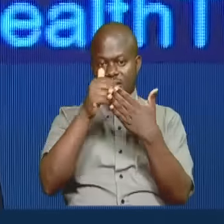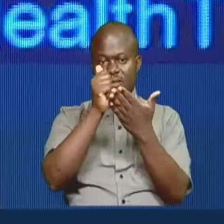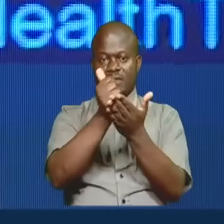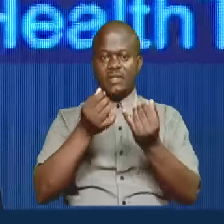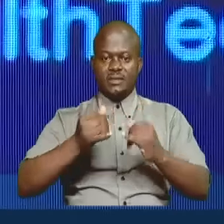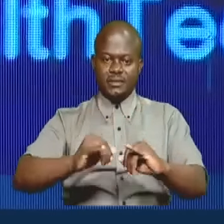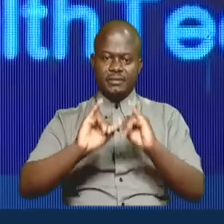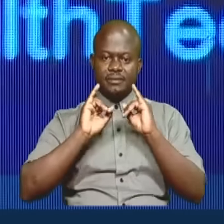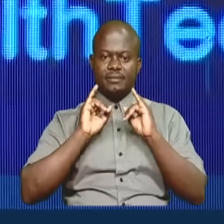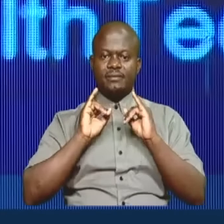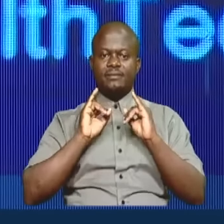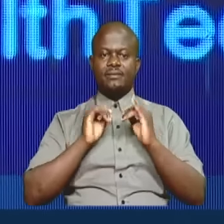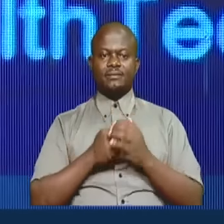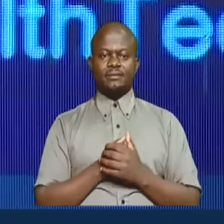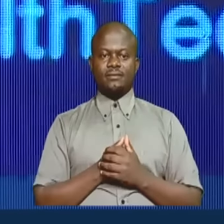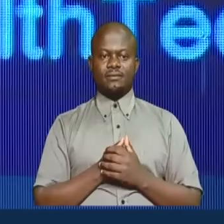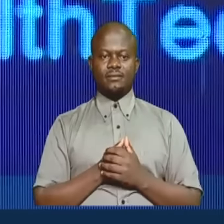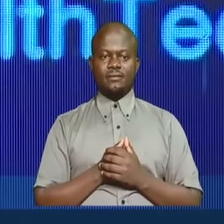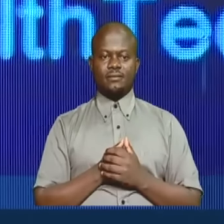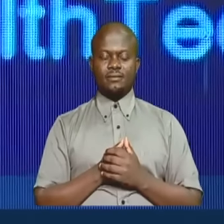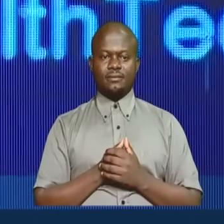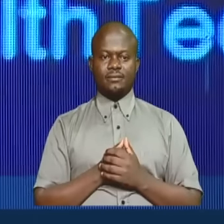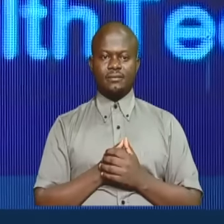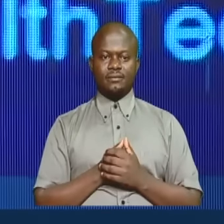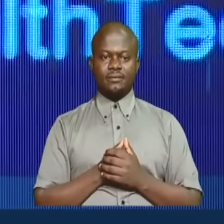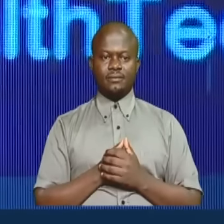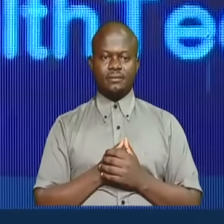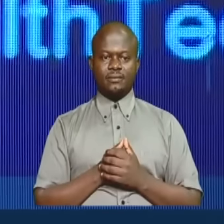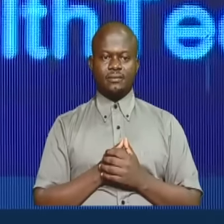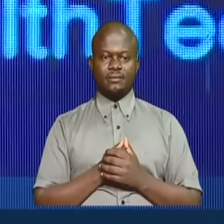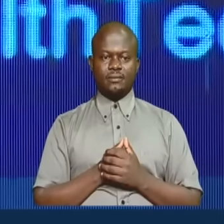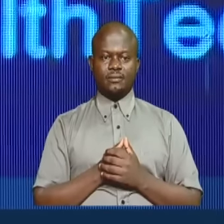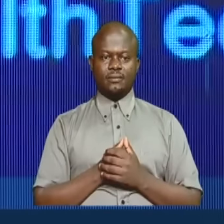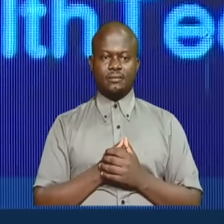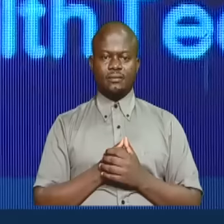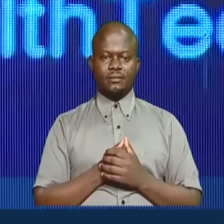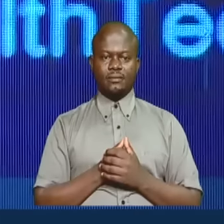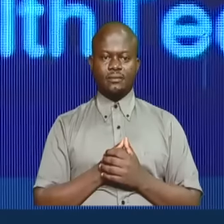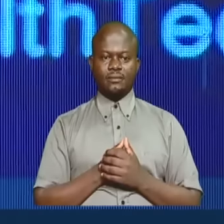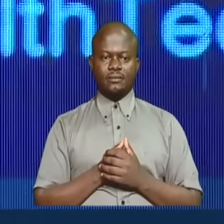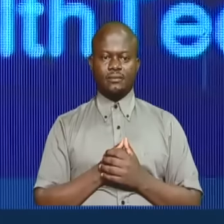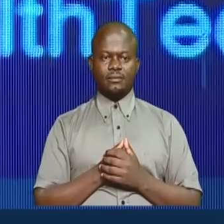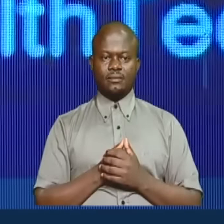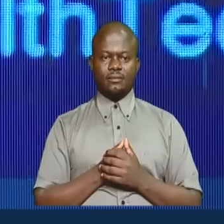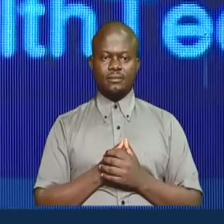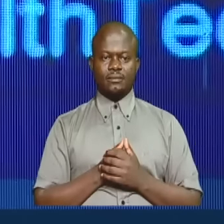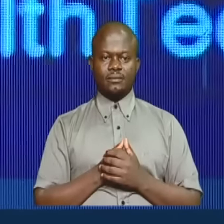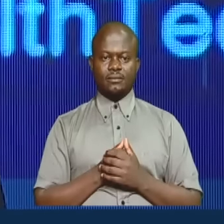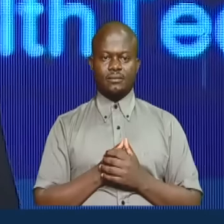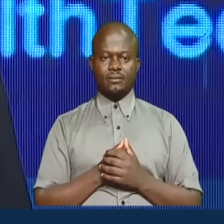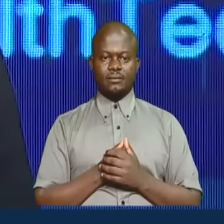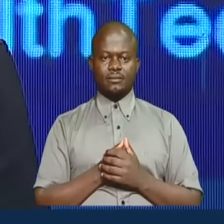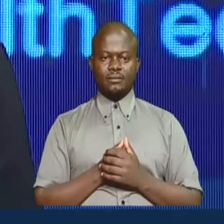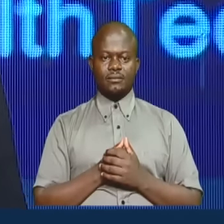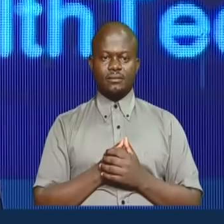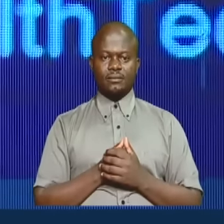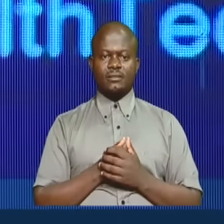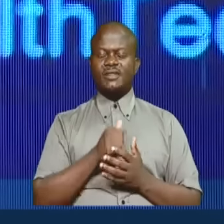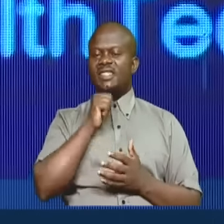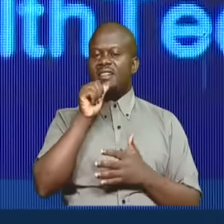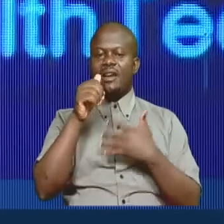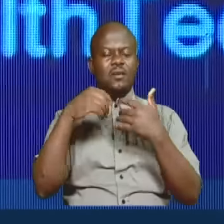bikorwa. It's no longer a dream, an idea, it's there, it's working.